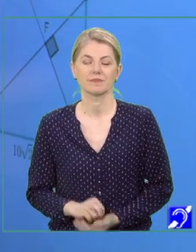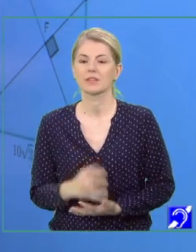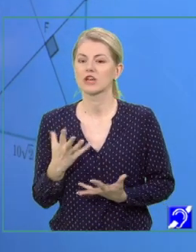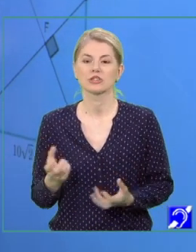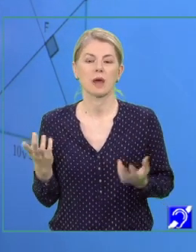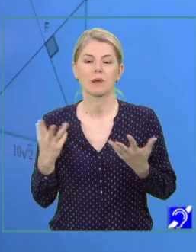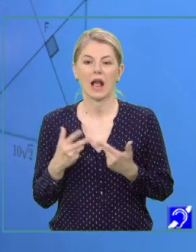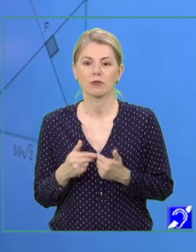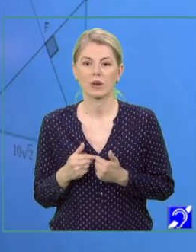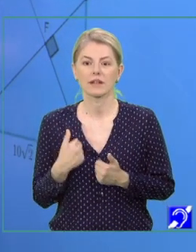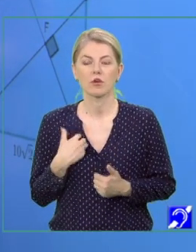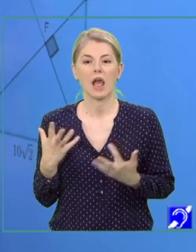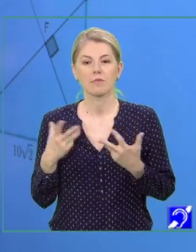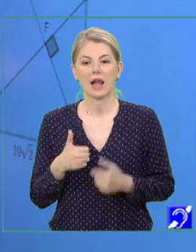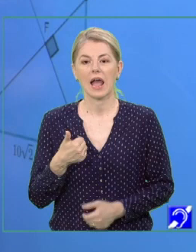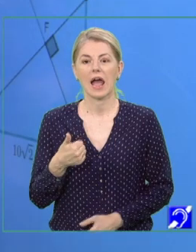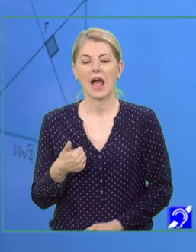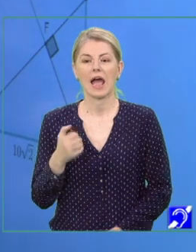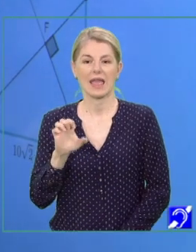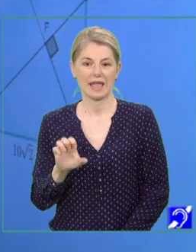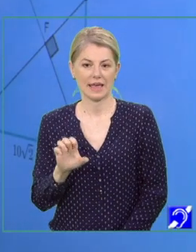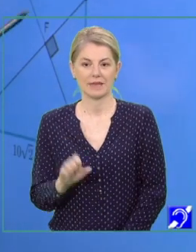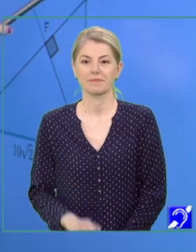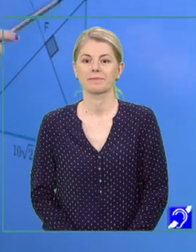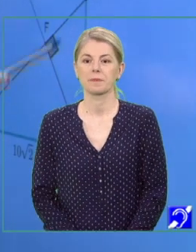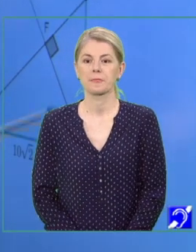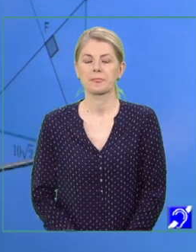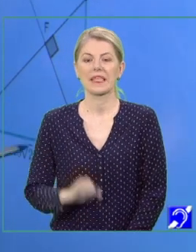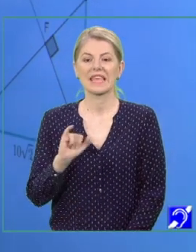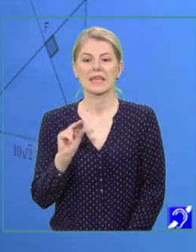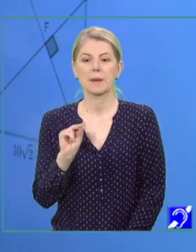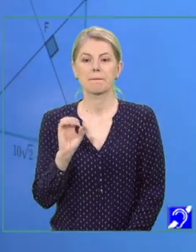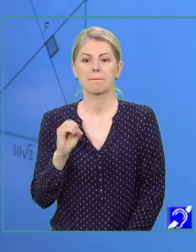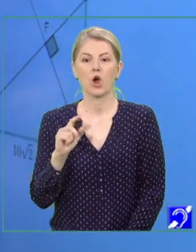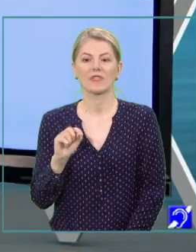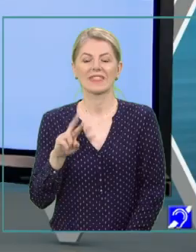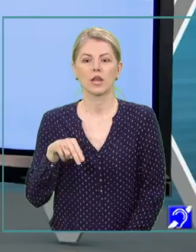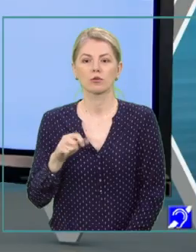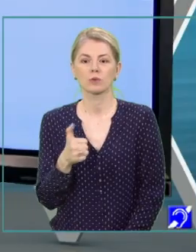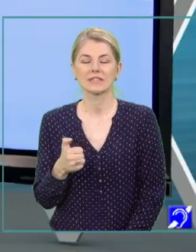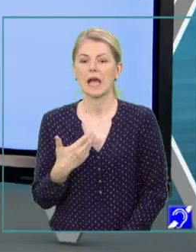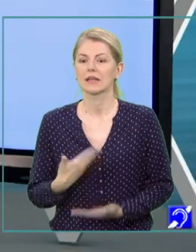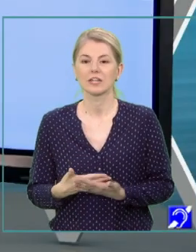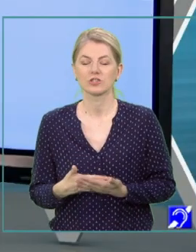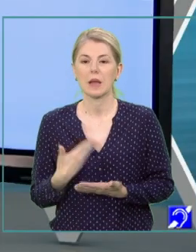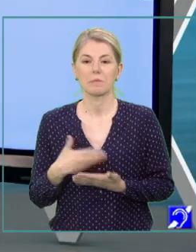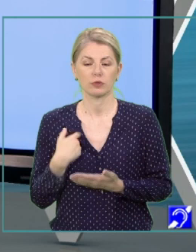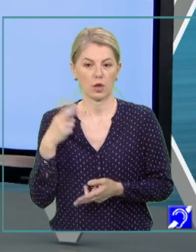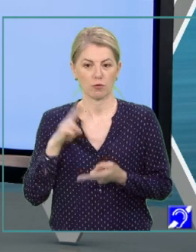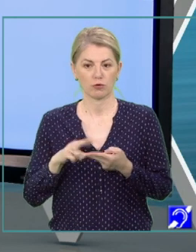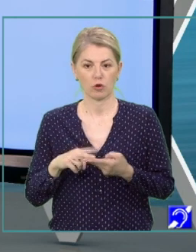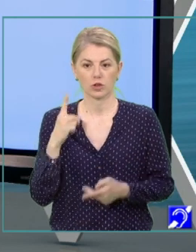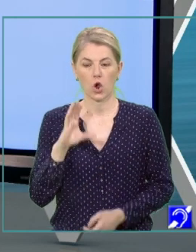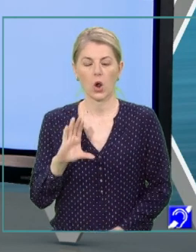am calculat, dragii mei? Am calculat AE, am calculat ipotenuza în acest triunghi, pentru că eu cunosc o